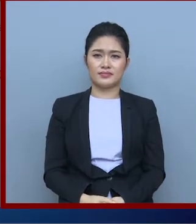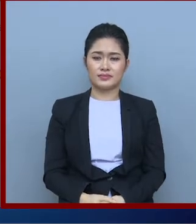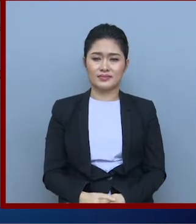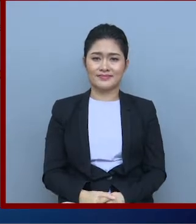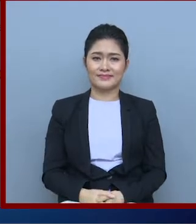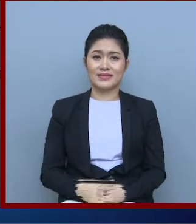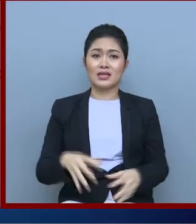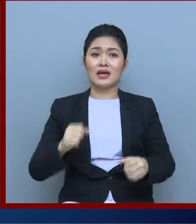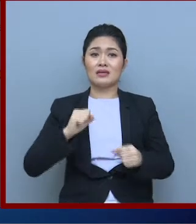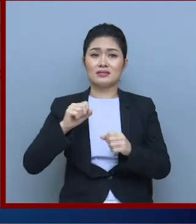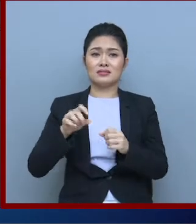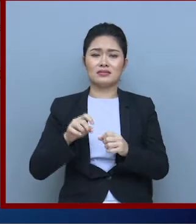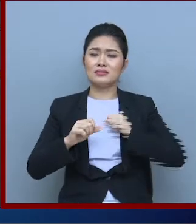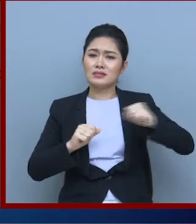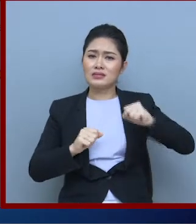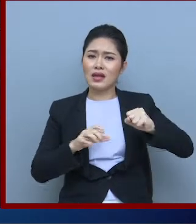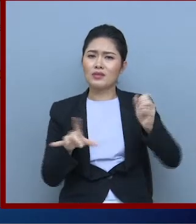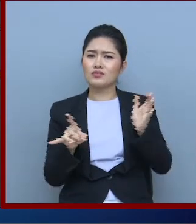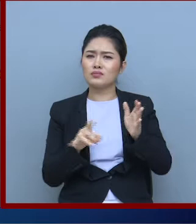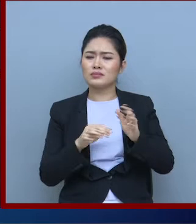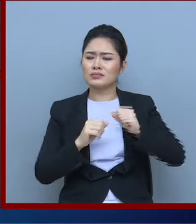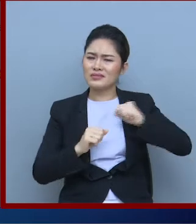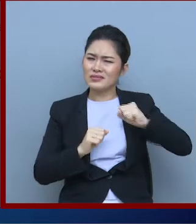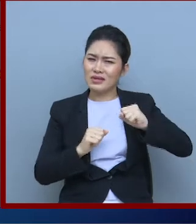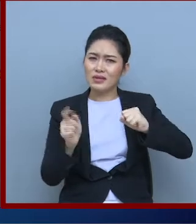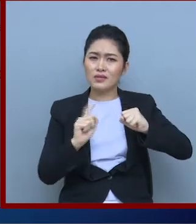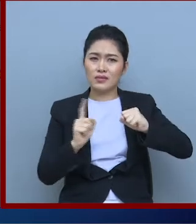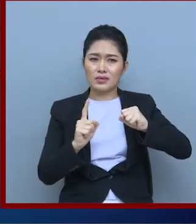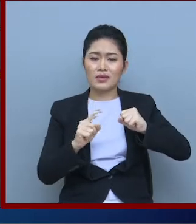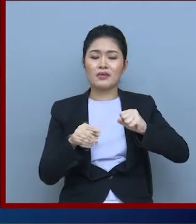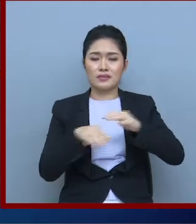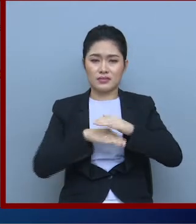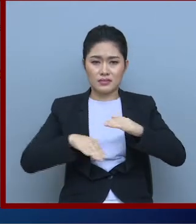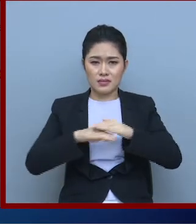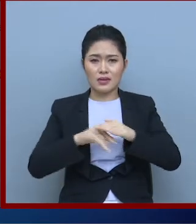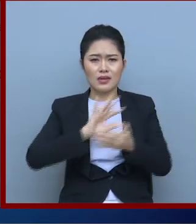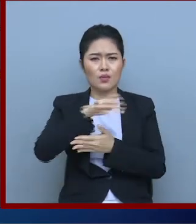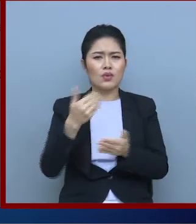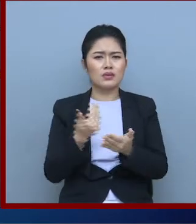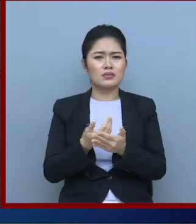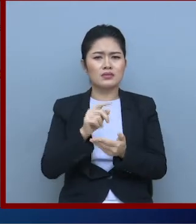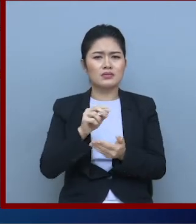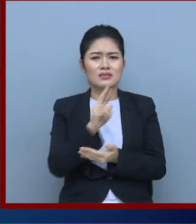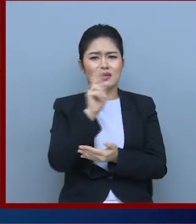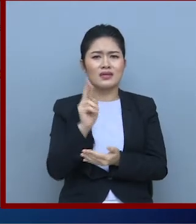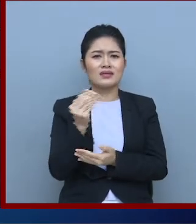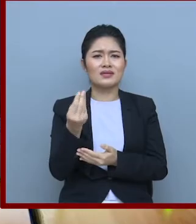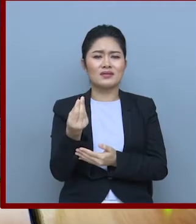แล้วก็ซ้ายสุดนะครับเป็นสีดำก็คือ ground นั่นเองนะครับสรุปใช้ทั้งหมด